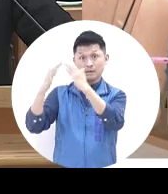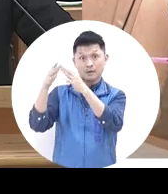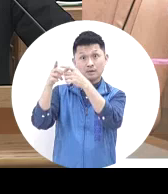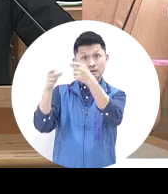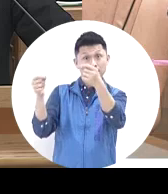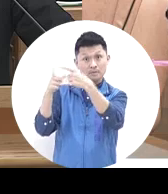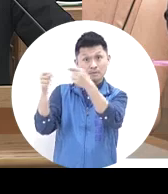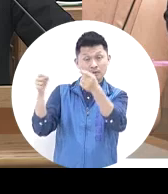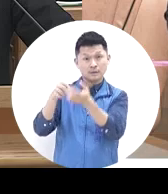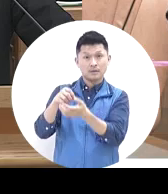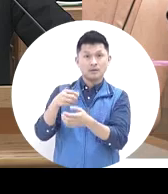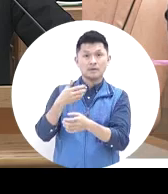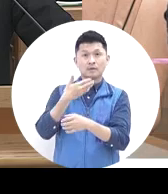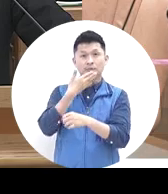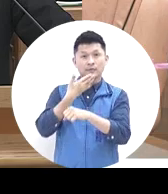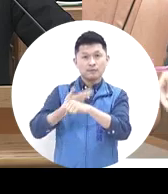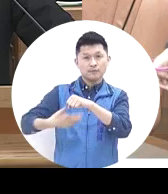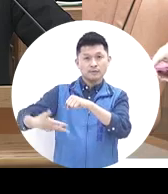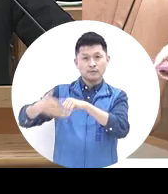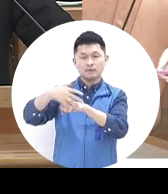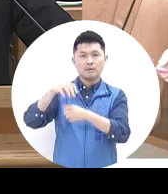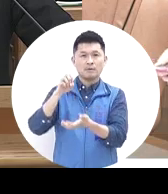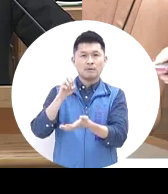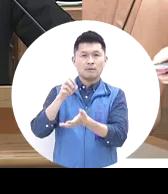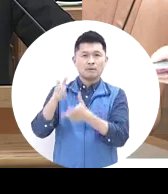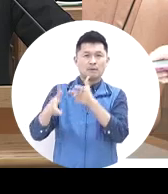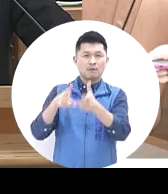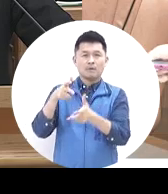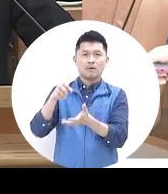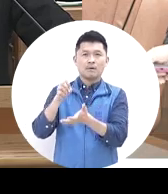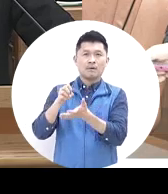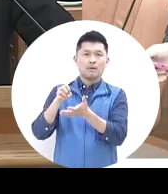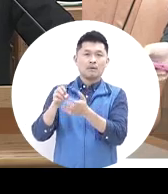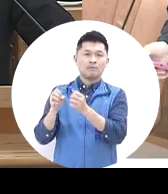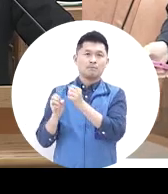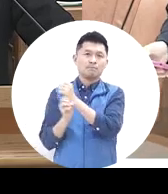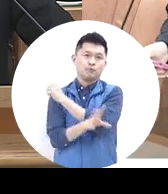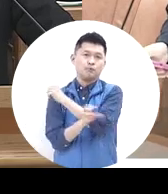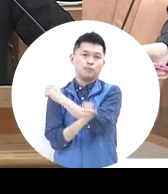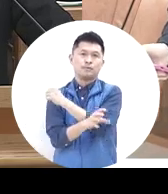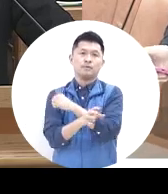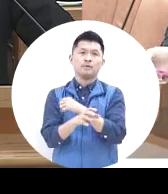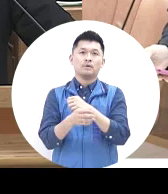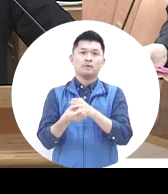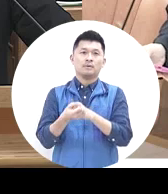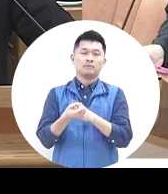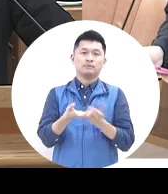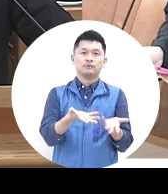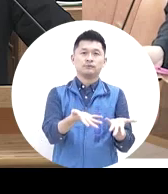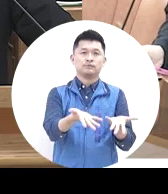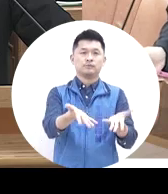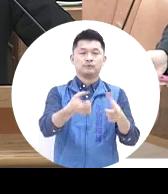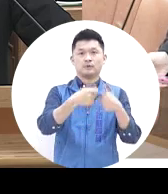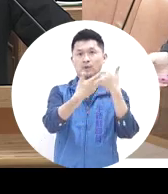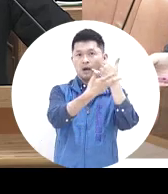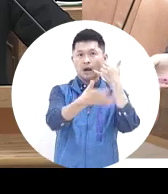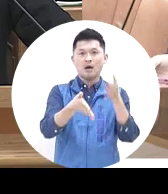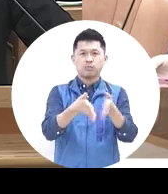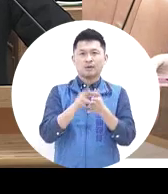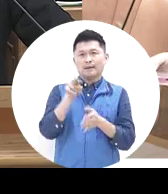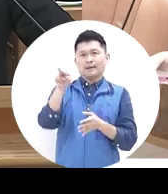核岛核废水要排入公海，让我非常的难